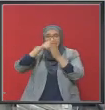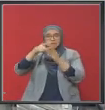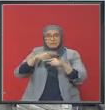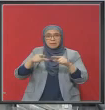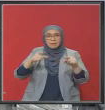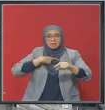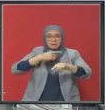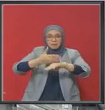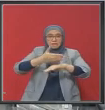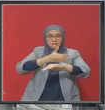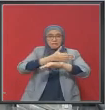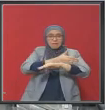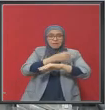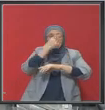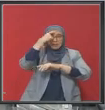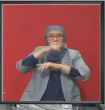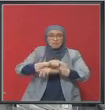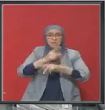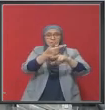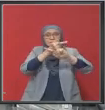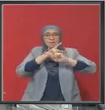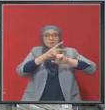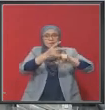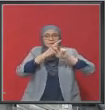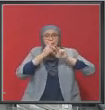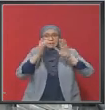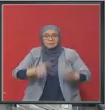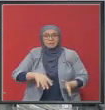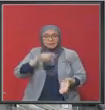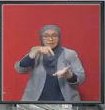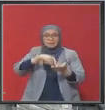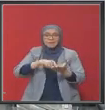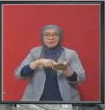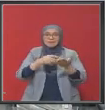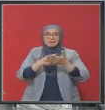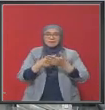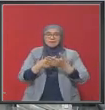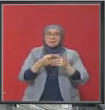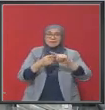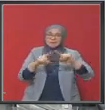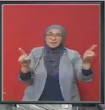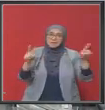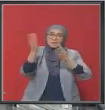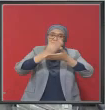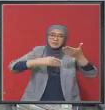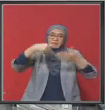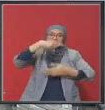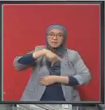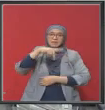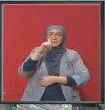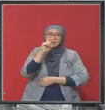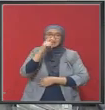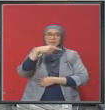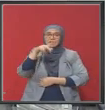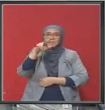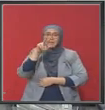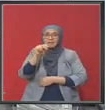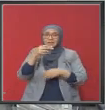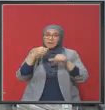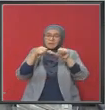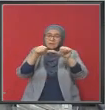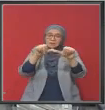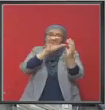kepada peminjam peminjam ini walau bagaimanapun abh ptptn masih lagi